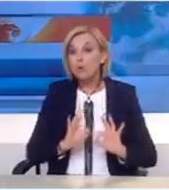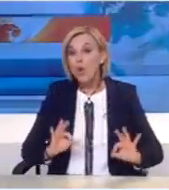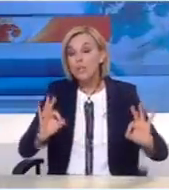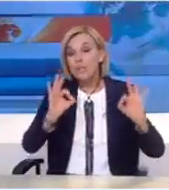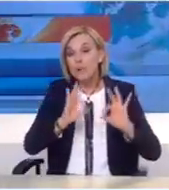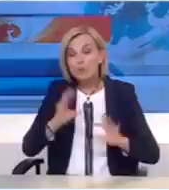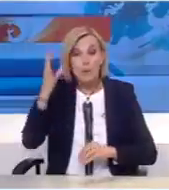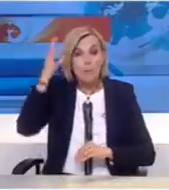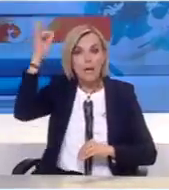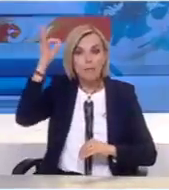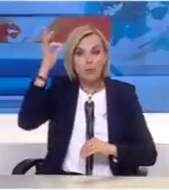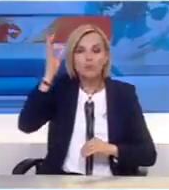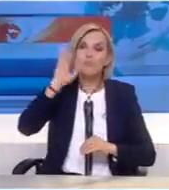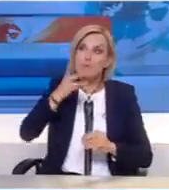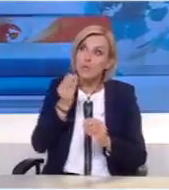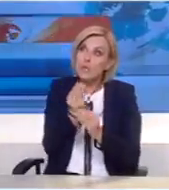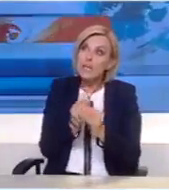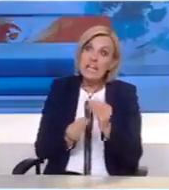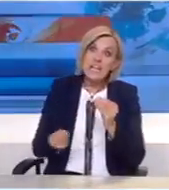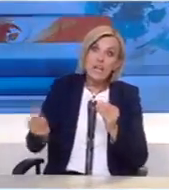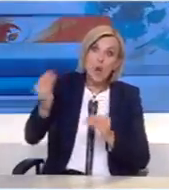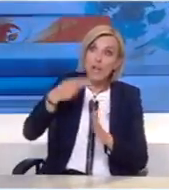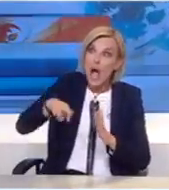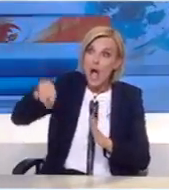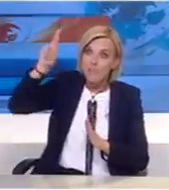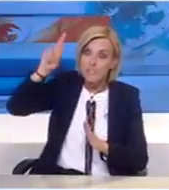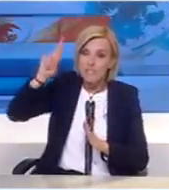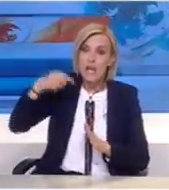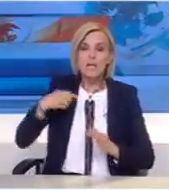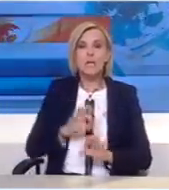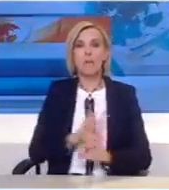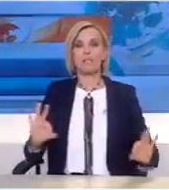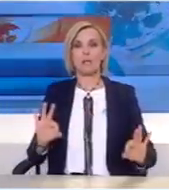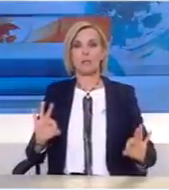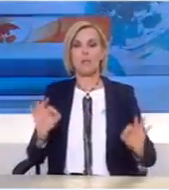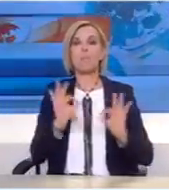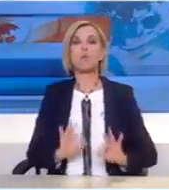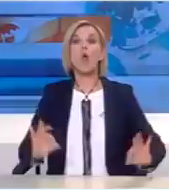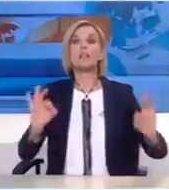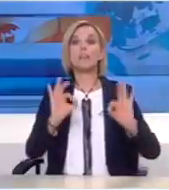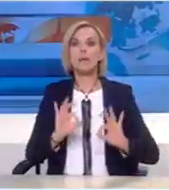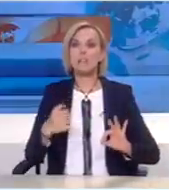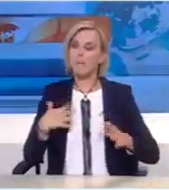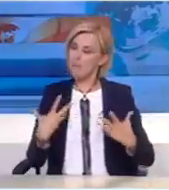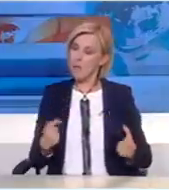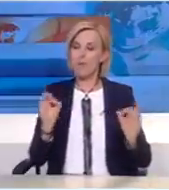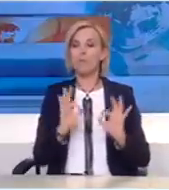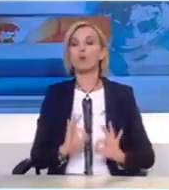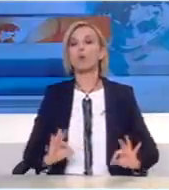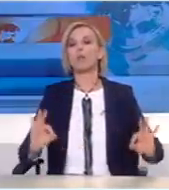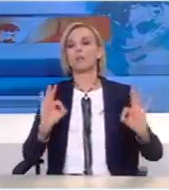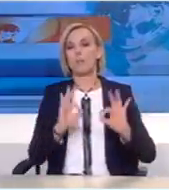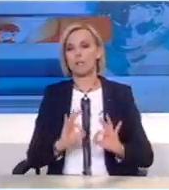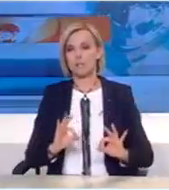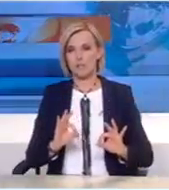σενάριο μιας αύξησης, ώστε να παρέμβουμε εγκαίρως. Και αυτή τη δυνατότητα μας τη δίνουν αυτή τη στιγμή οι αριθμοί που έχουμε, ήδη με τα δικά μας δεδομένα έως τώρα,